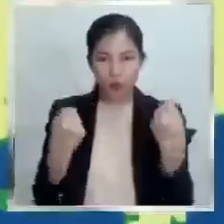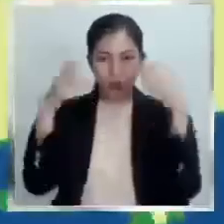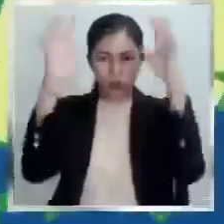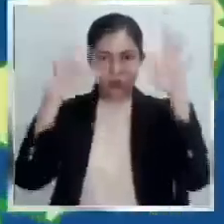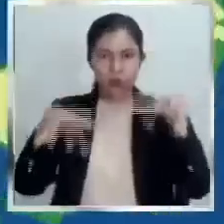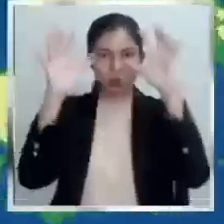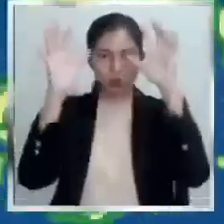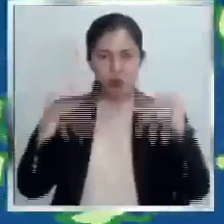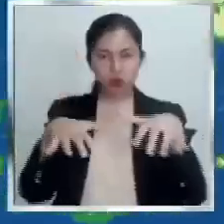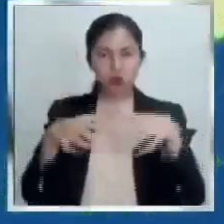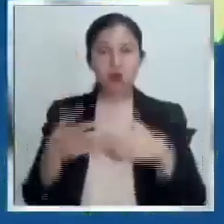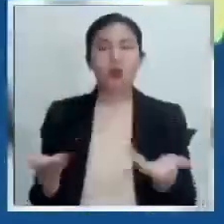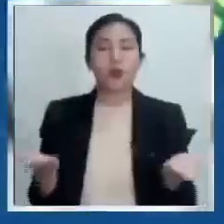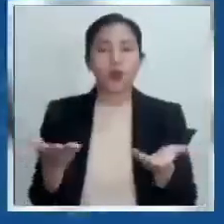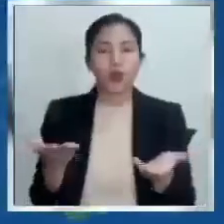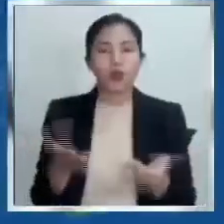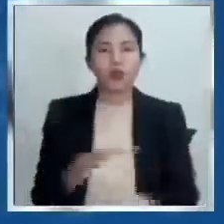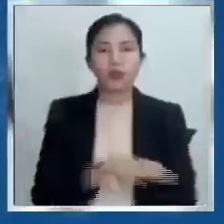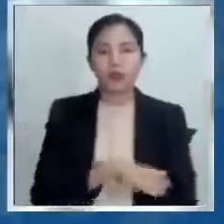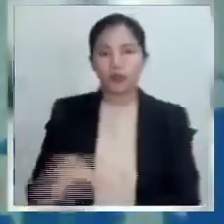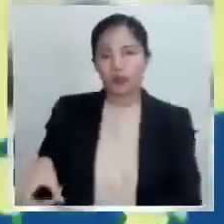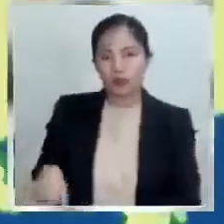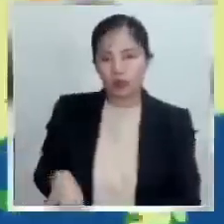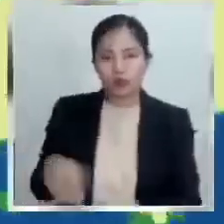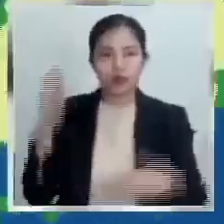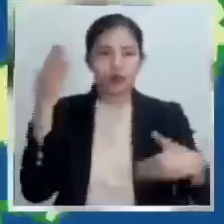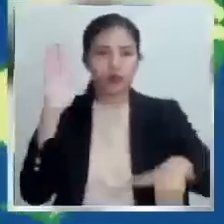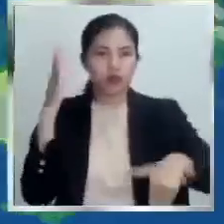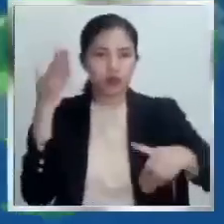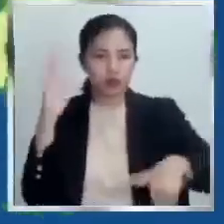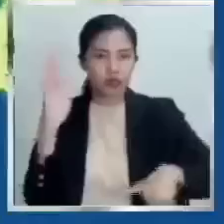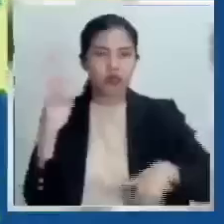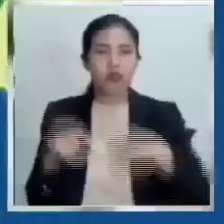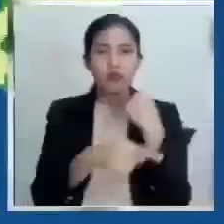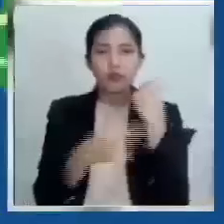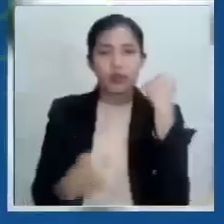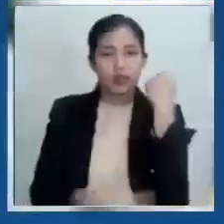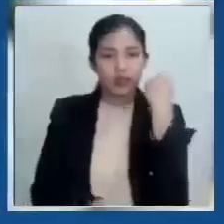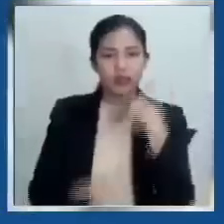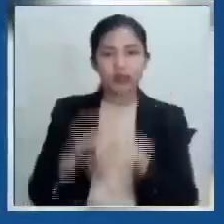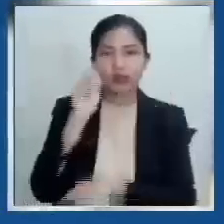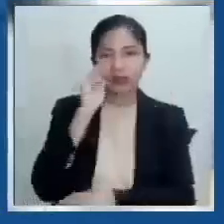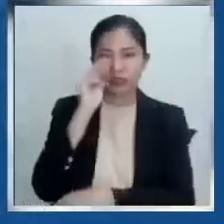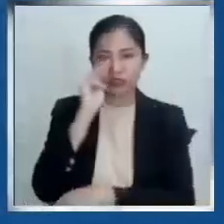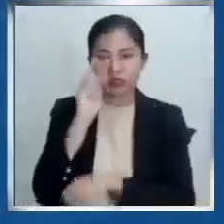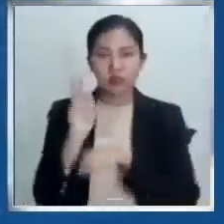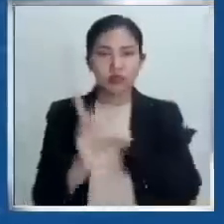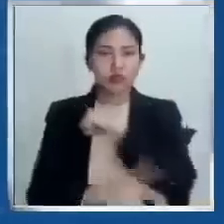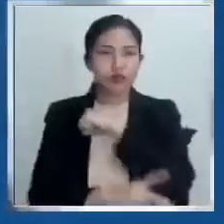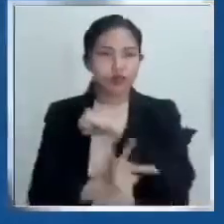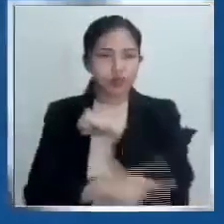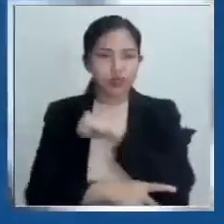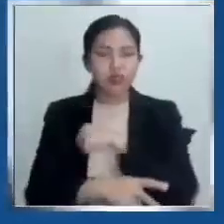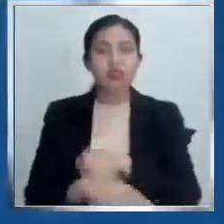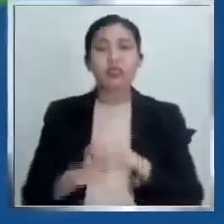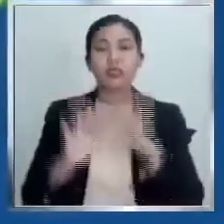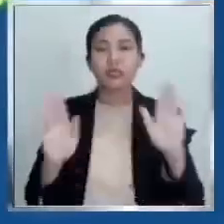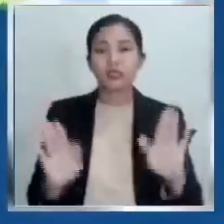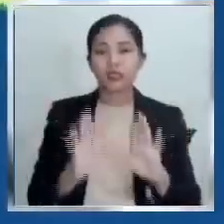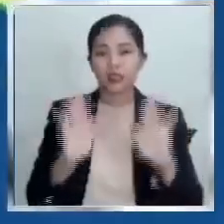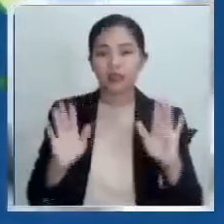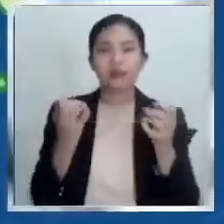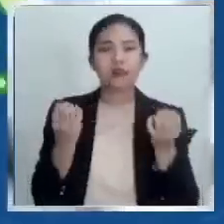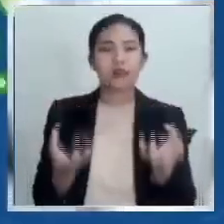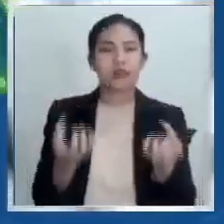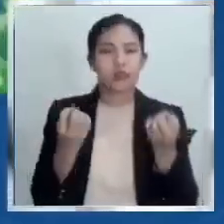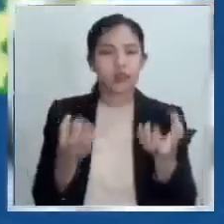Valley, Cordillera, Zambales at Mindoro provinces. Sa Linggo, mas maraming lugar na ang uulanin. May heavy to intense